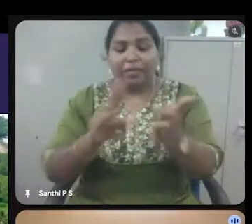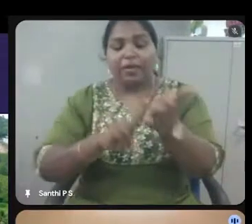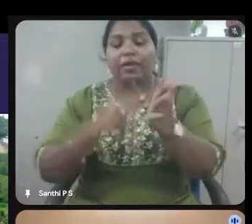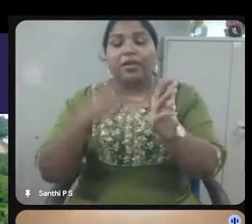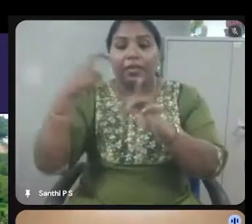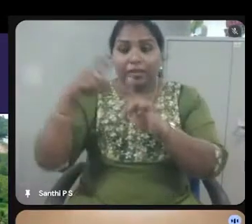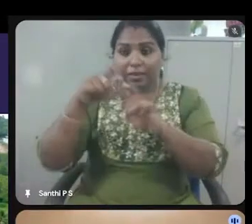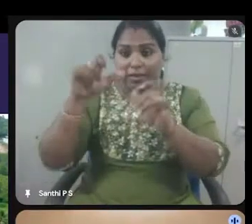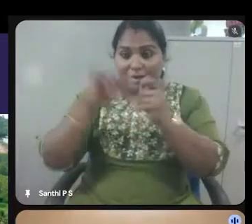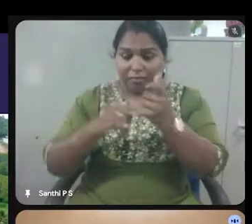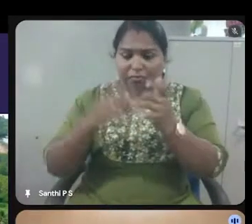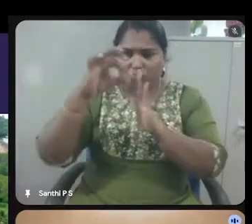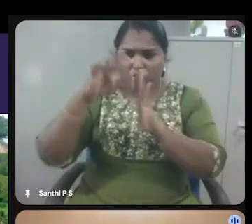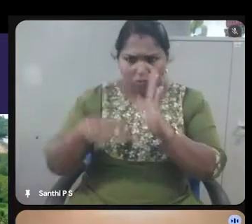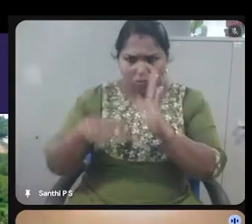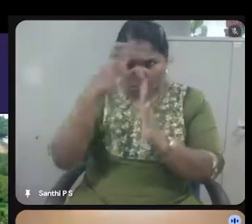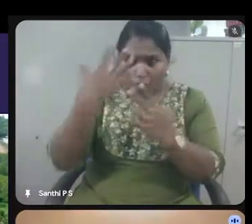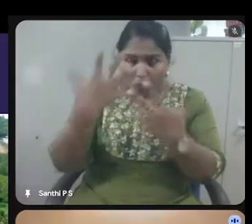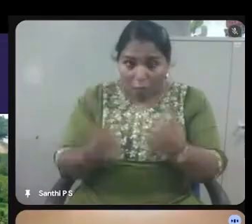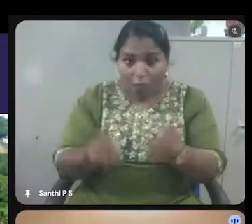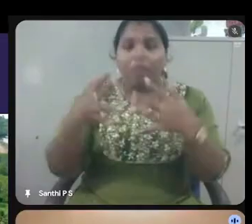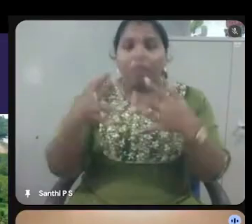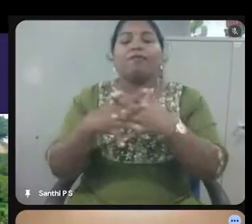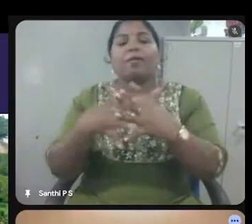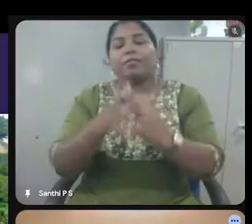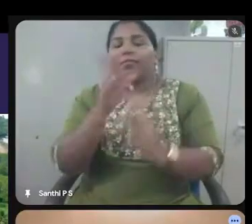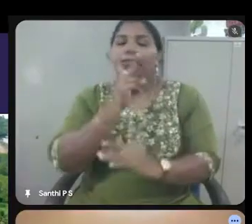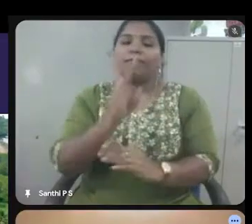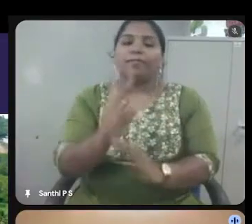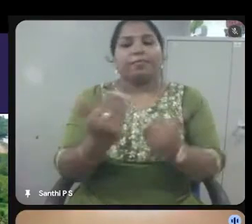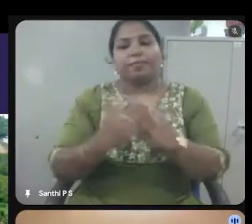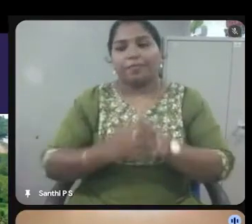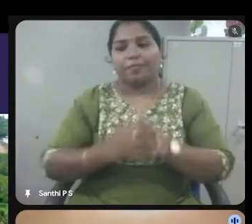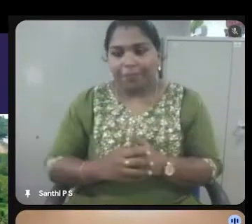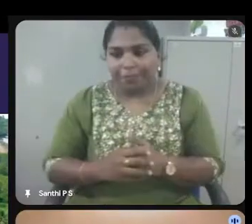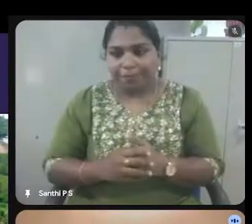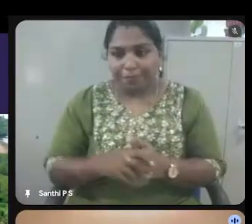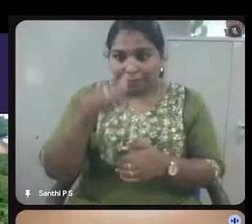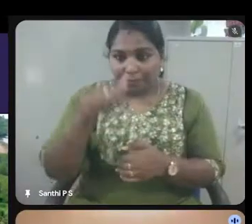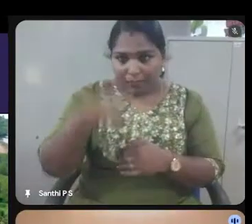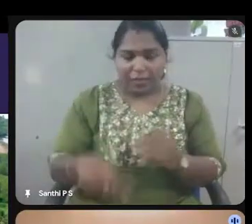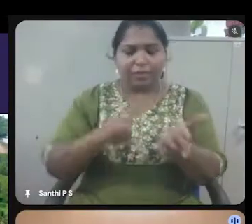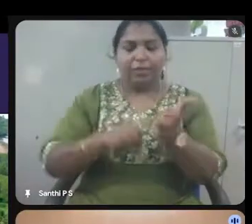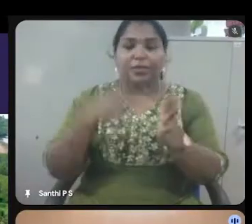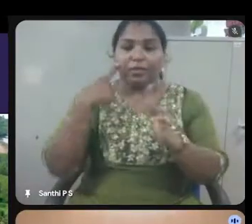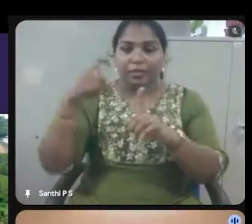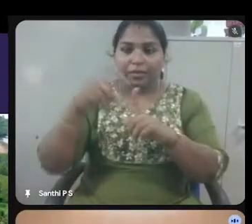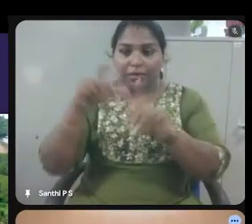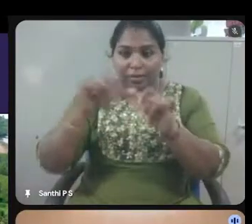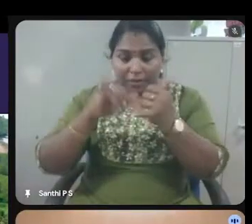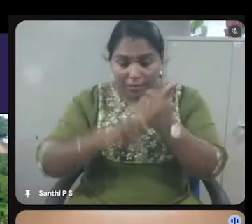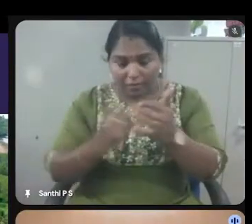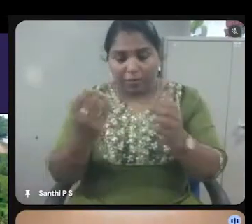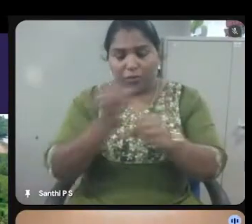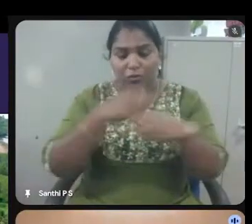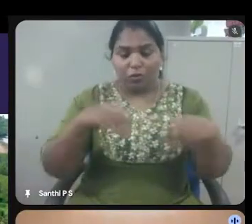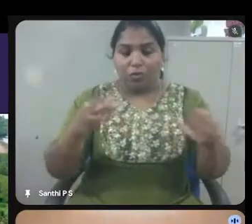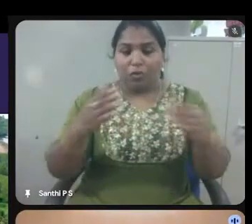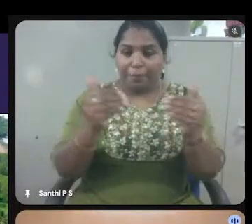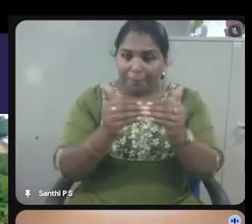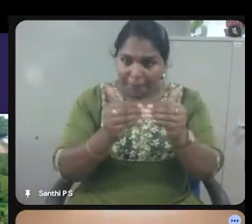കൂടുതൽ വിവരങ്ങൾക്കായി നിഡാസ് വെബ്സൈറ്റ് സന്ദർശിക്കാവുന്നതാണ്. ഇന്നത്തെ നിഡാസ് ഗൂഗിൾ മീറ്റിലും